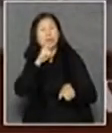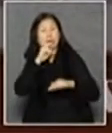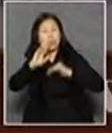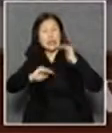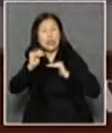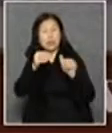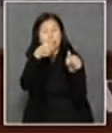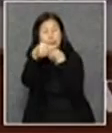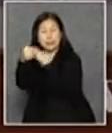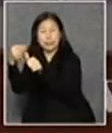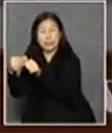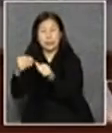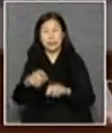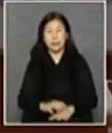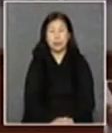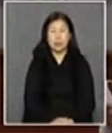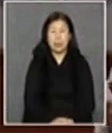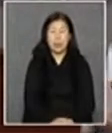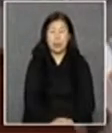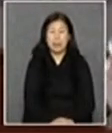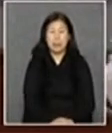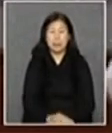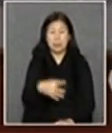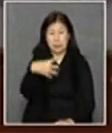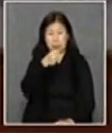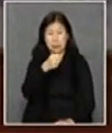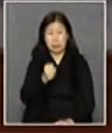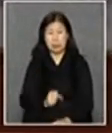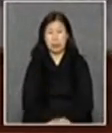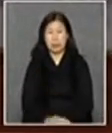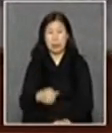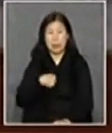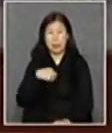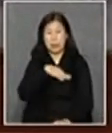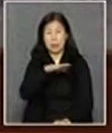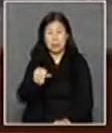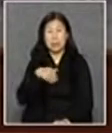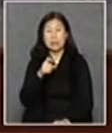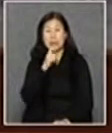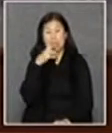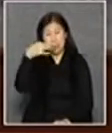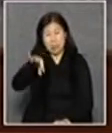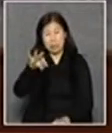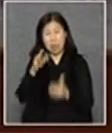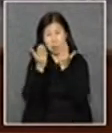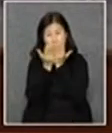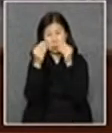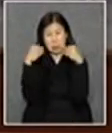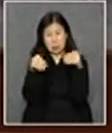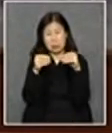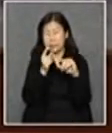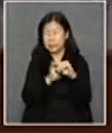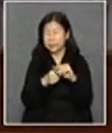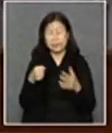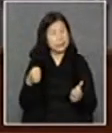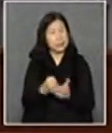他們。事實上由於主席，我們現在行了這麼多年的免費教育，但很可惜呢，